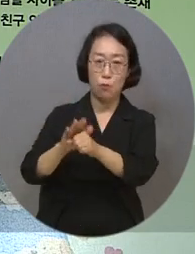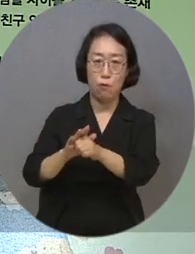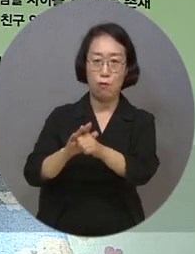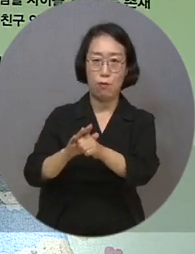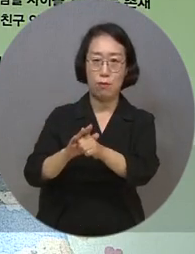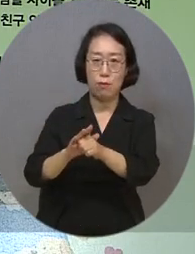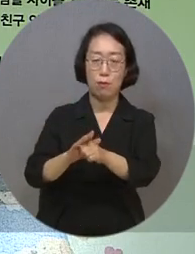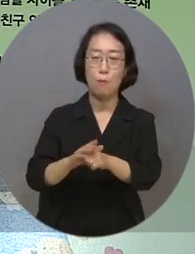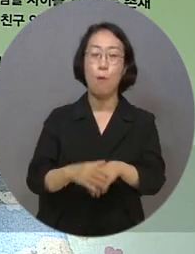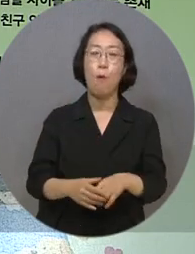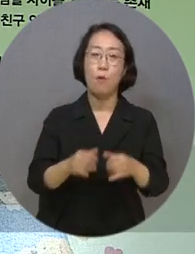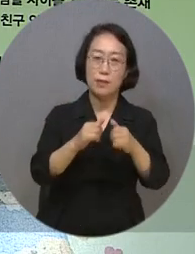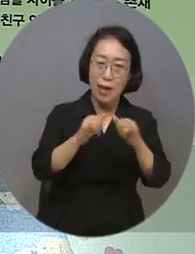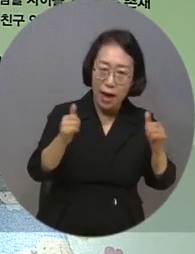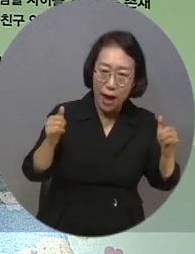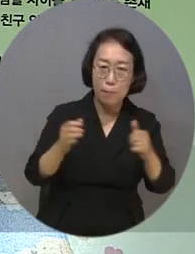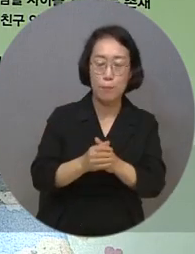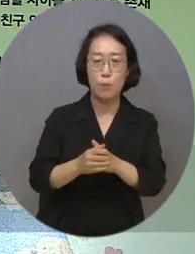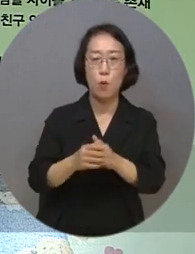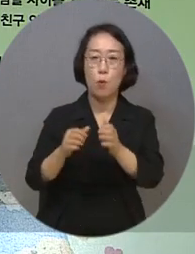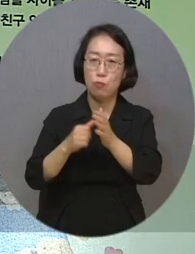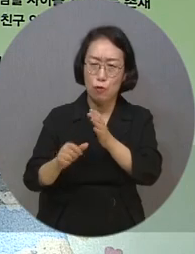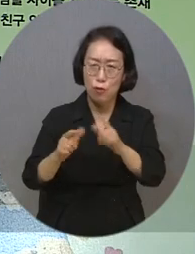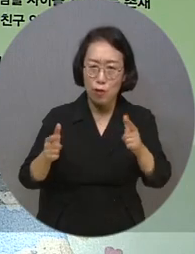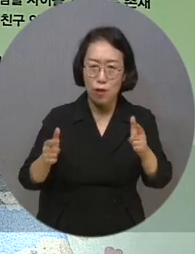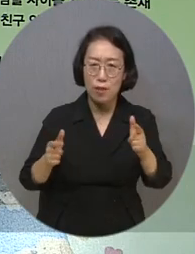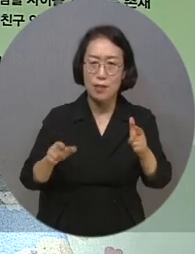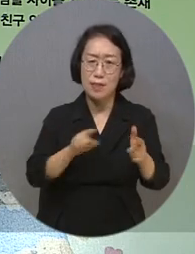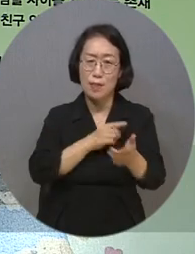해주시면 인적이든 물적이든 무엇보다 마음이